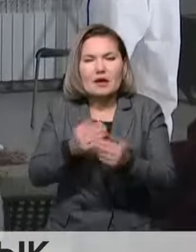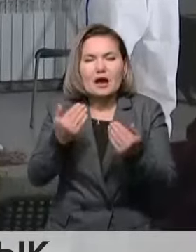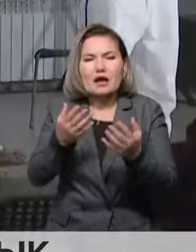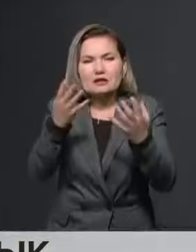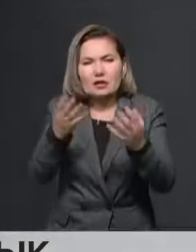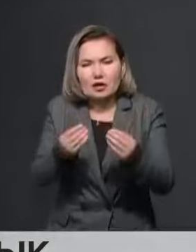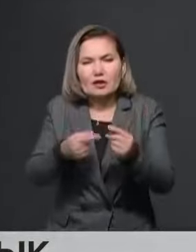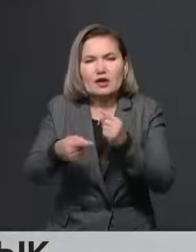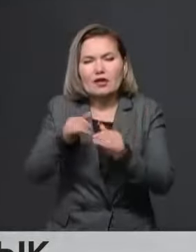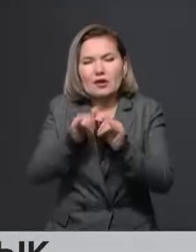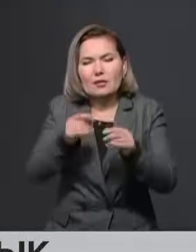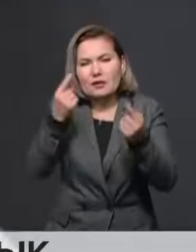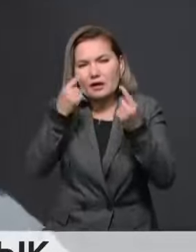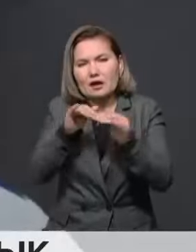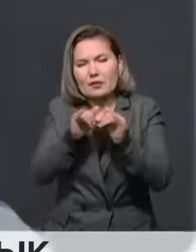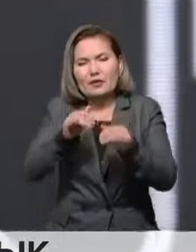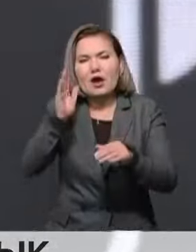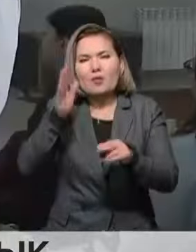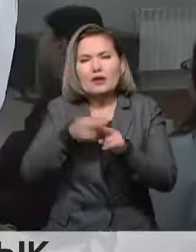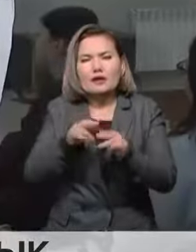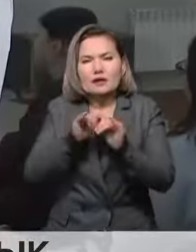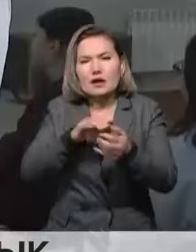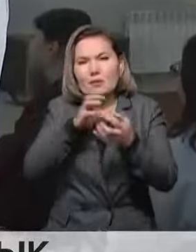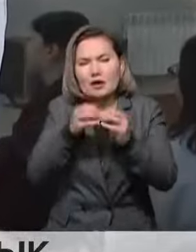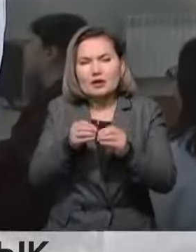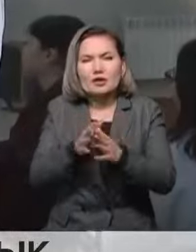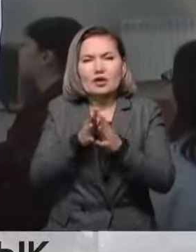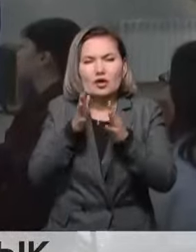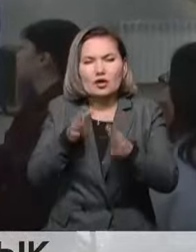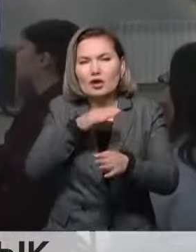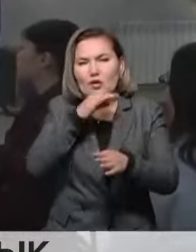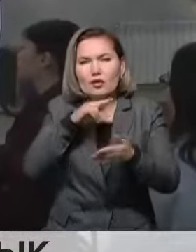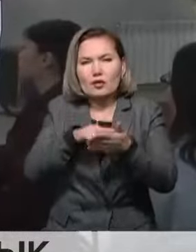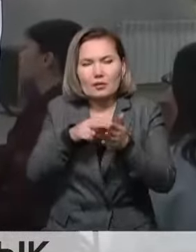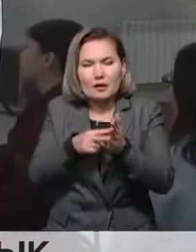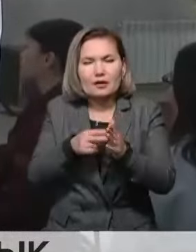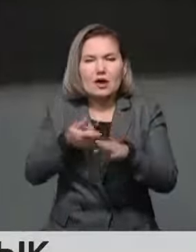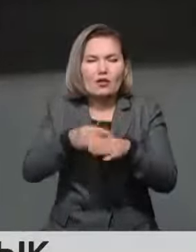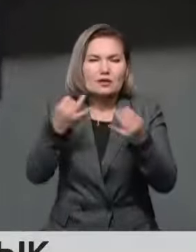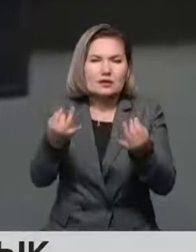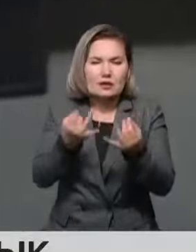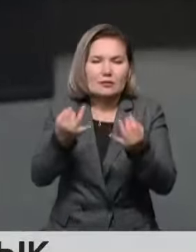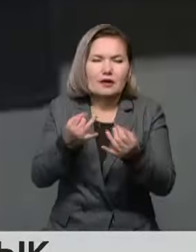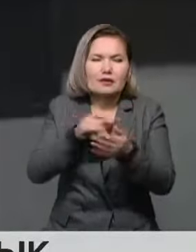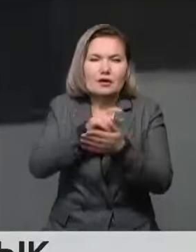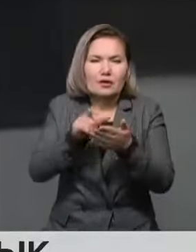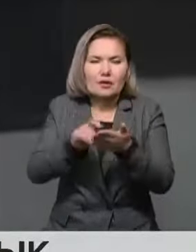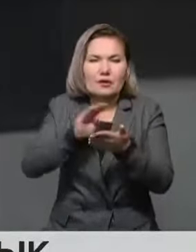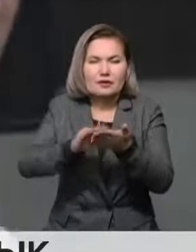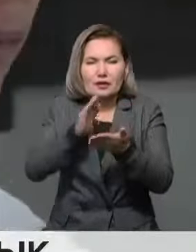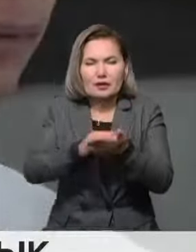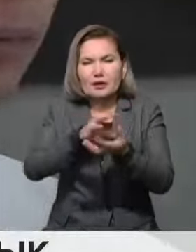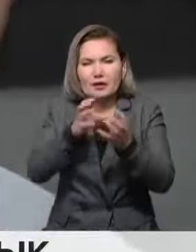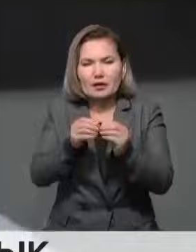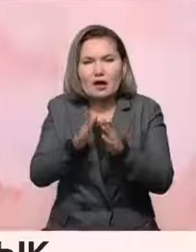қалай жеткені, сондай-ақ технологиялардың болашақтағы дамуы жайында болжамдары қарапайым әрі көркем тілмен баяндалған. Аударманы Step